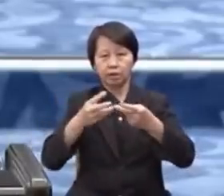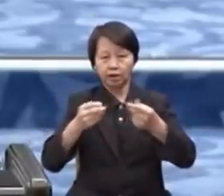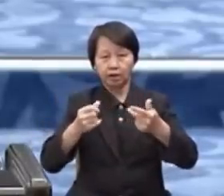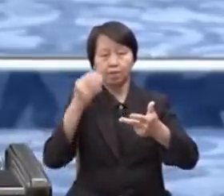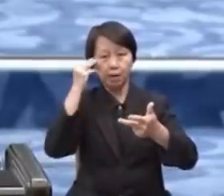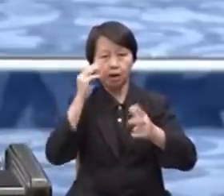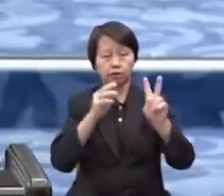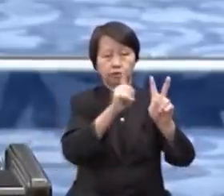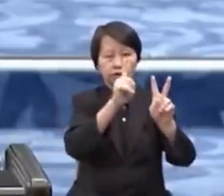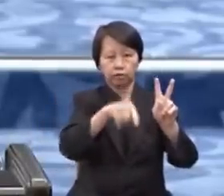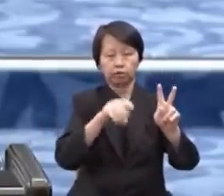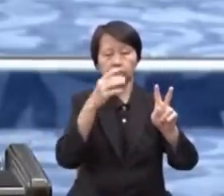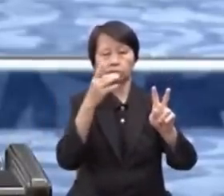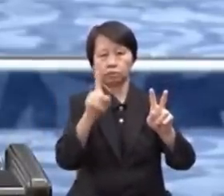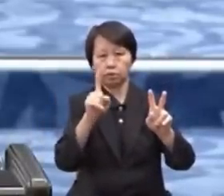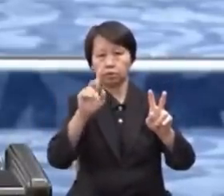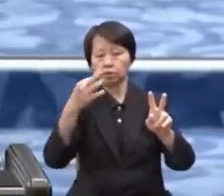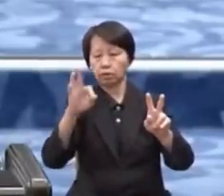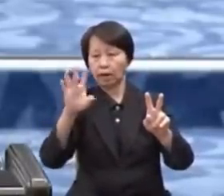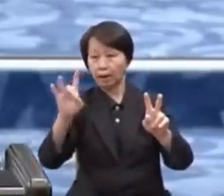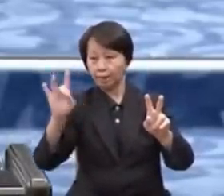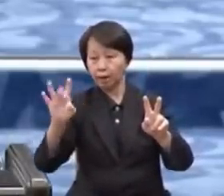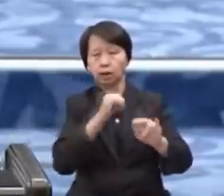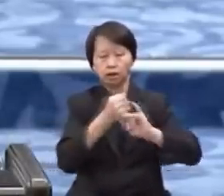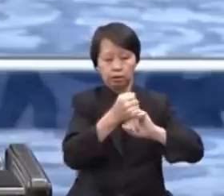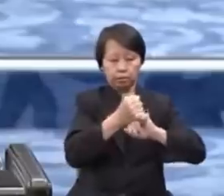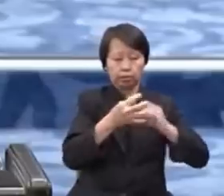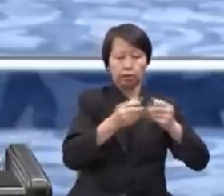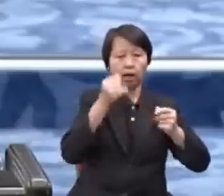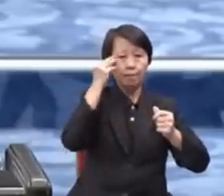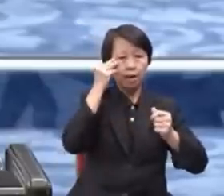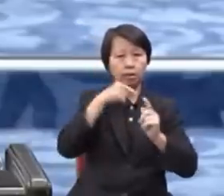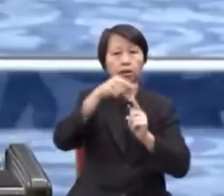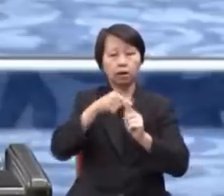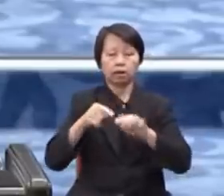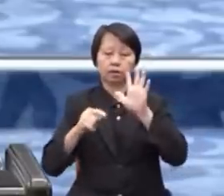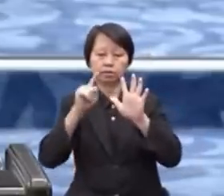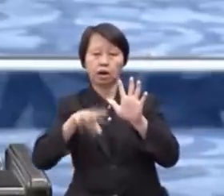21 Januari 1948 dan perjanjian persekutuan Tanah Melayu